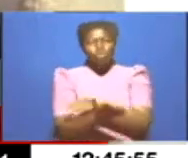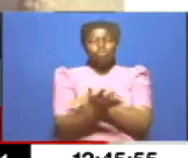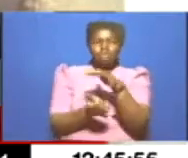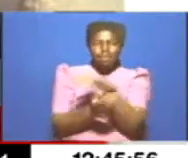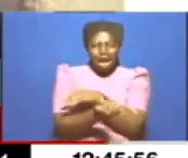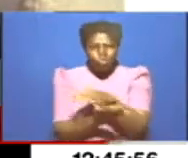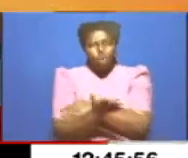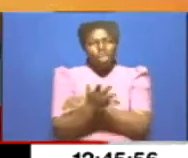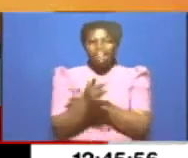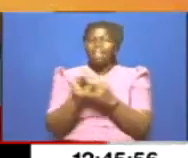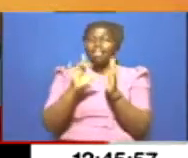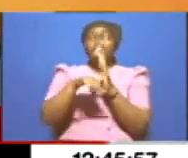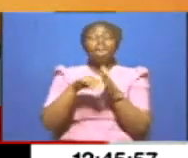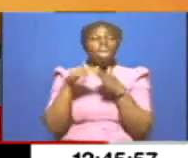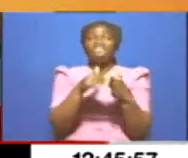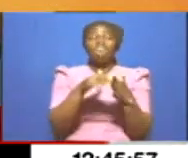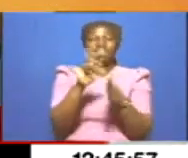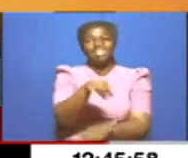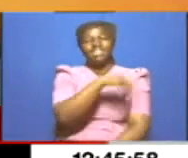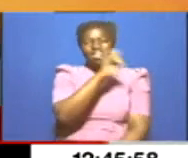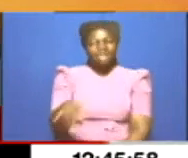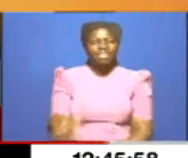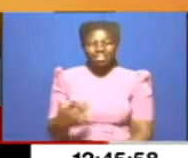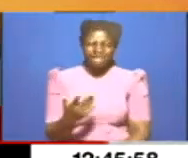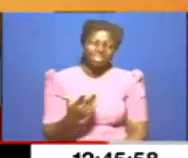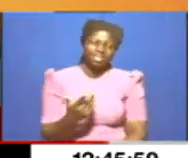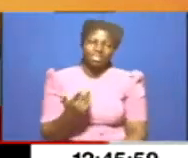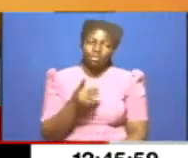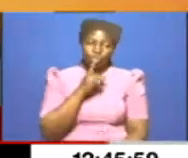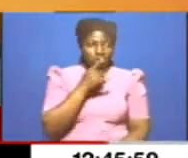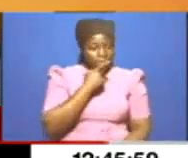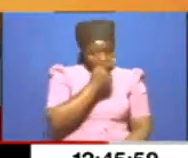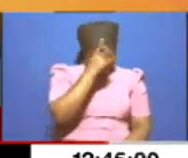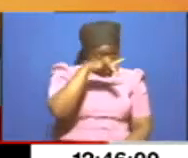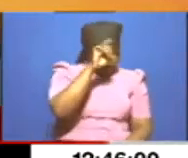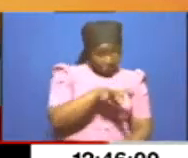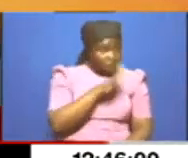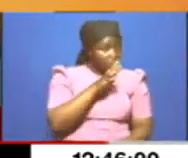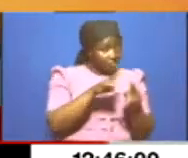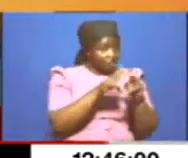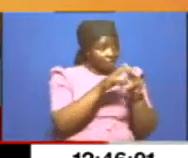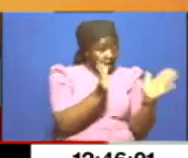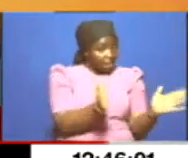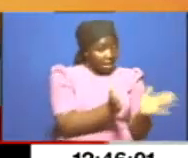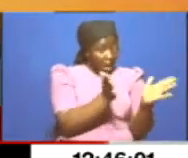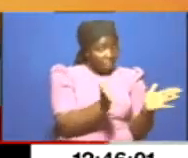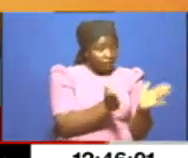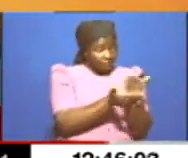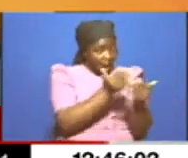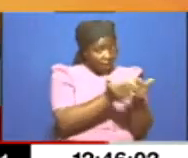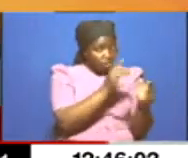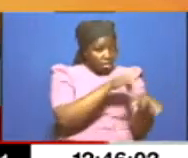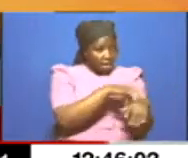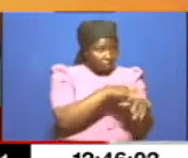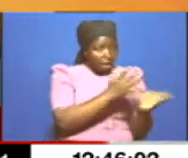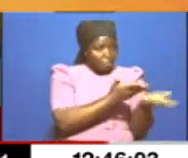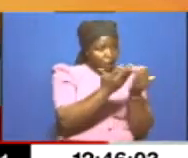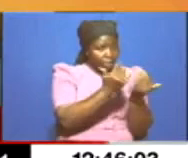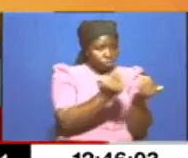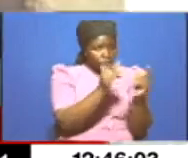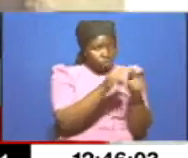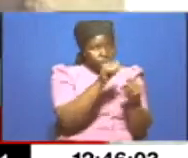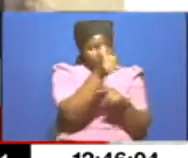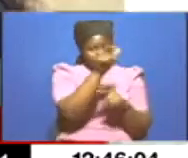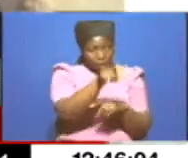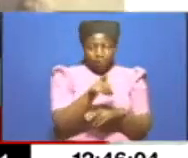Hivyo basi lazima wazazi wawe makini wanapowapeleka watoto wao. Unapopelekea mtu mtoto wako, yani uwe ni mtu ambaye